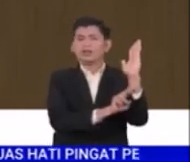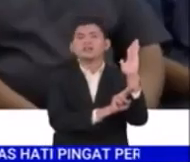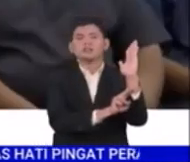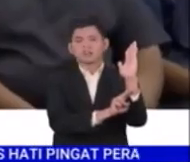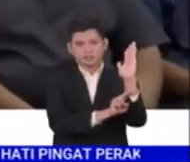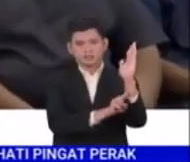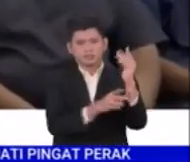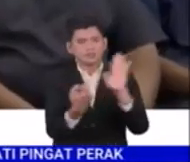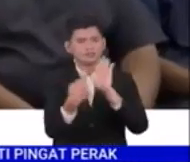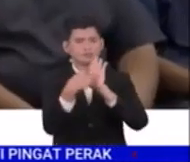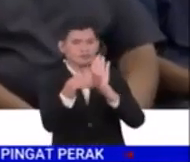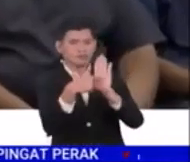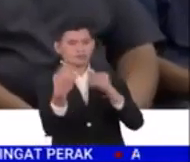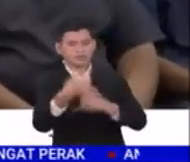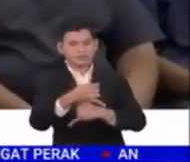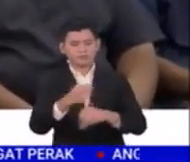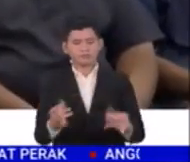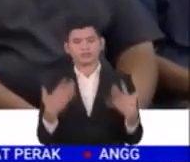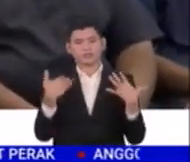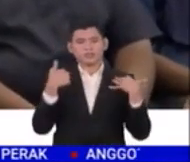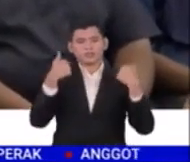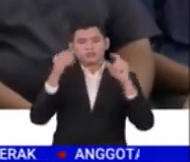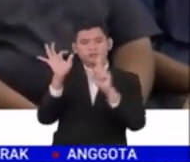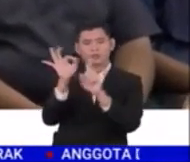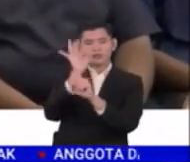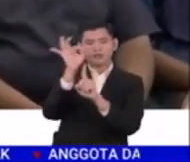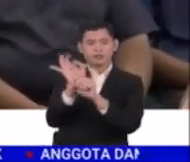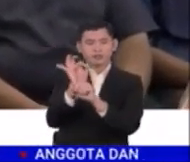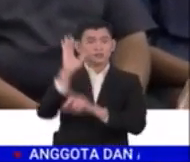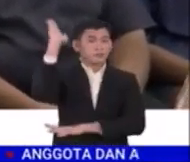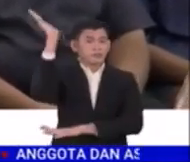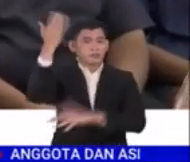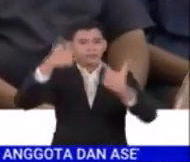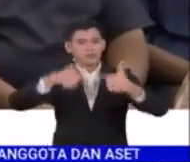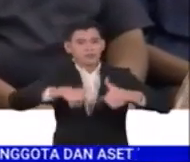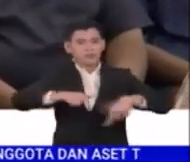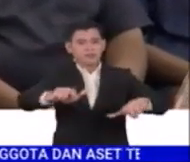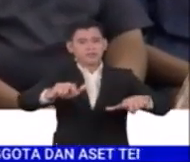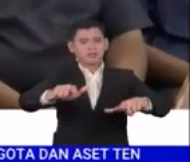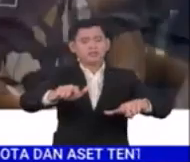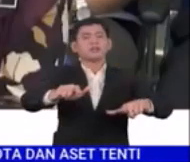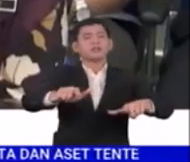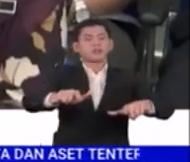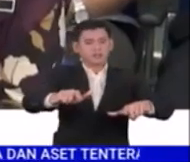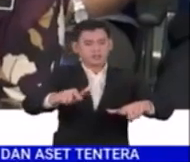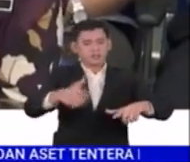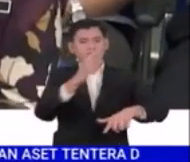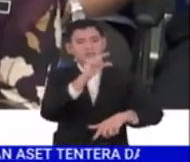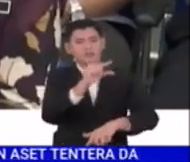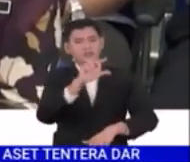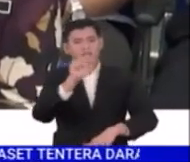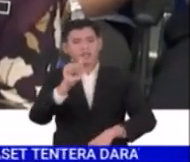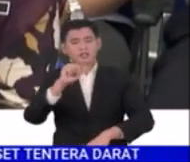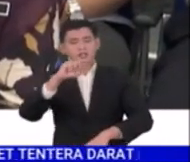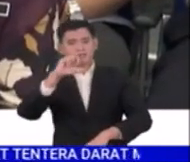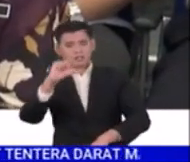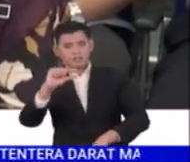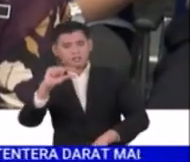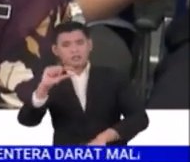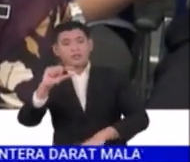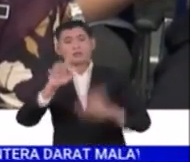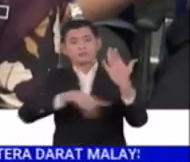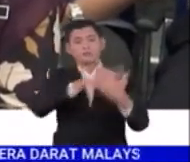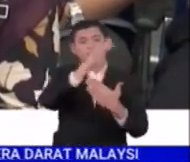jabatan kesehatan Negeri profinal menerusi penghancuran taklimat pelaksanaan generational ngmg menerusi